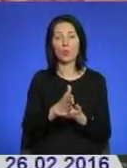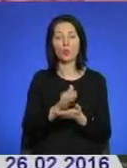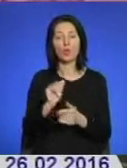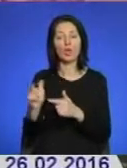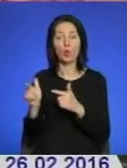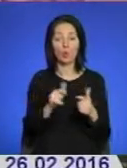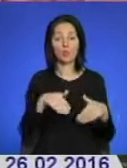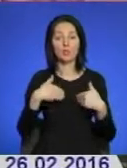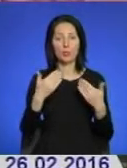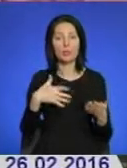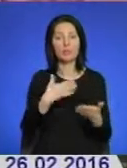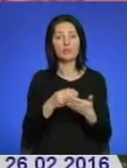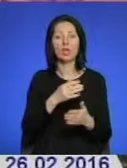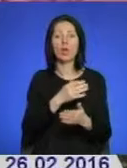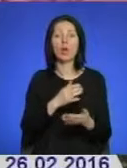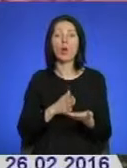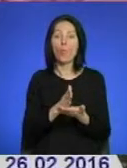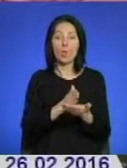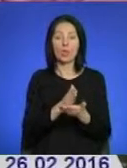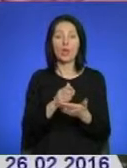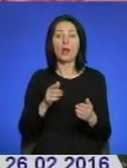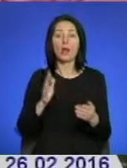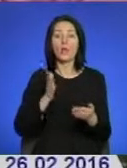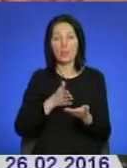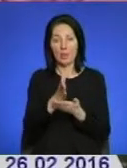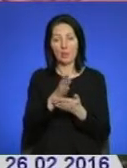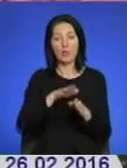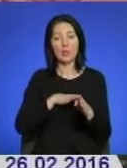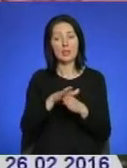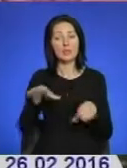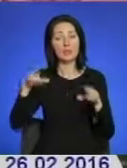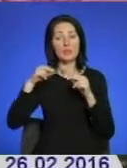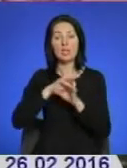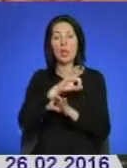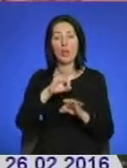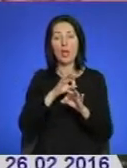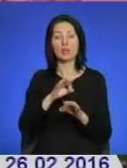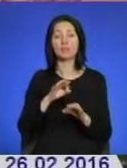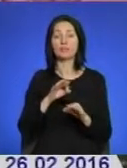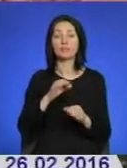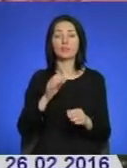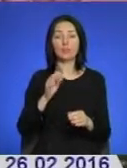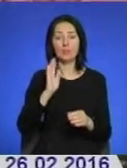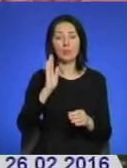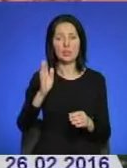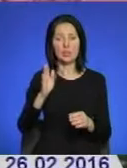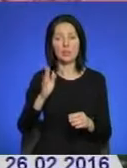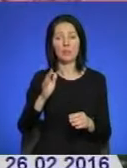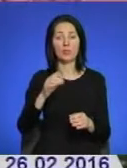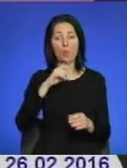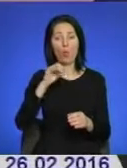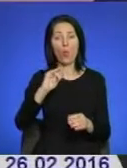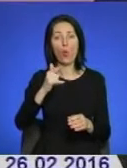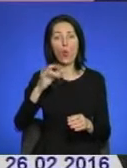готова запропонувати свої послуги в напрямку реалізації спільних проєктів потенційним угорським інвесторам в сфері сільського